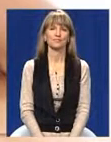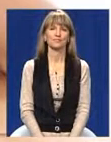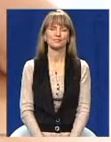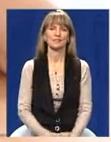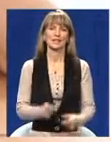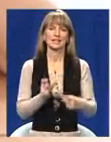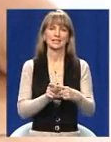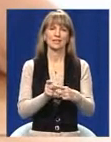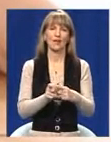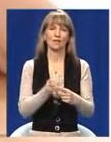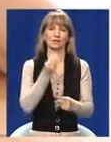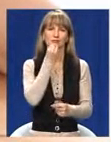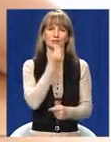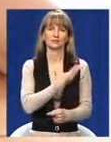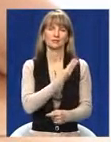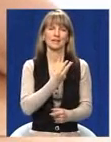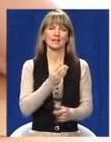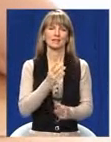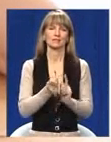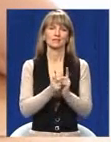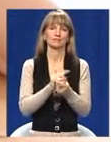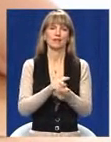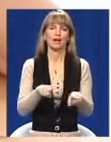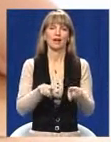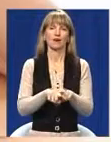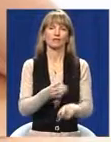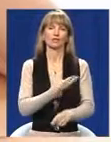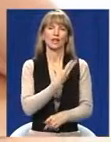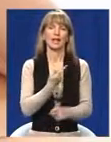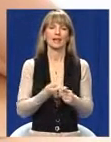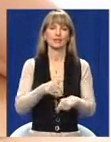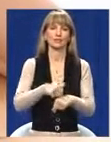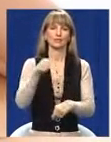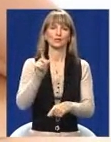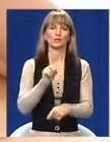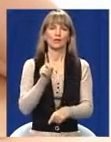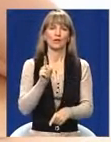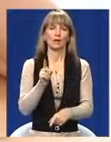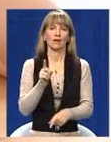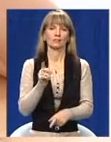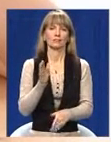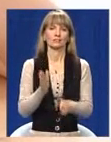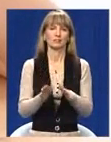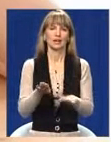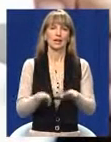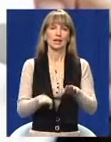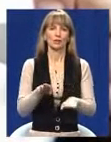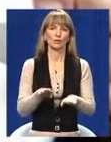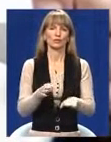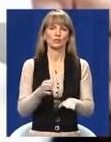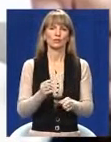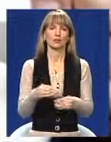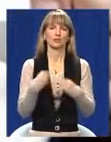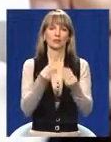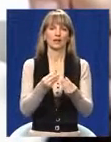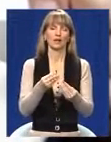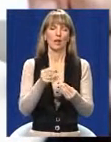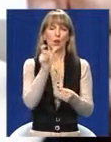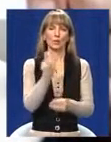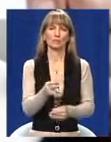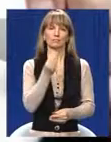Слово «апетит» перекладається від латинської як «бажання». Це відчуття, що регулює постачання до організму харчів. Апетит є